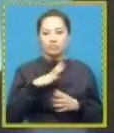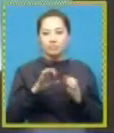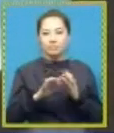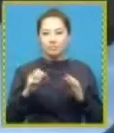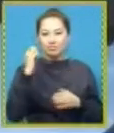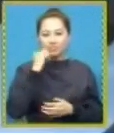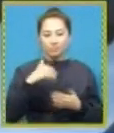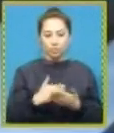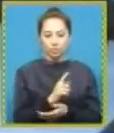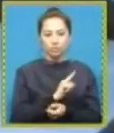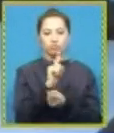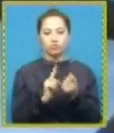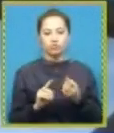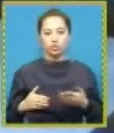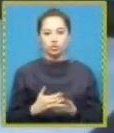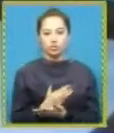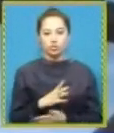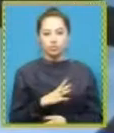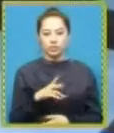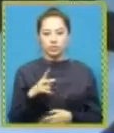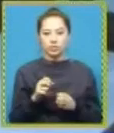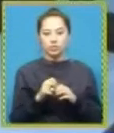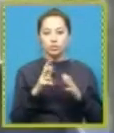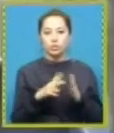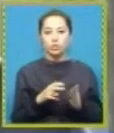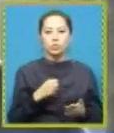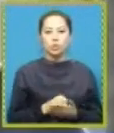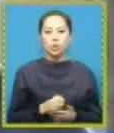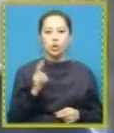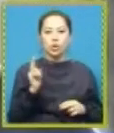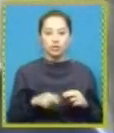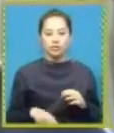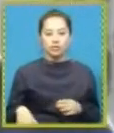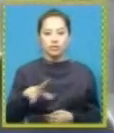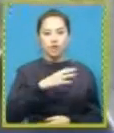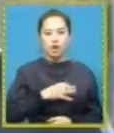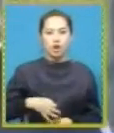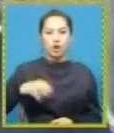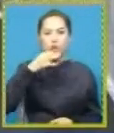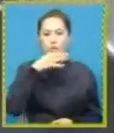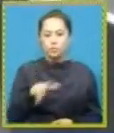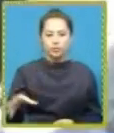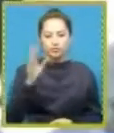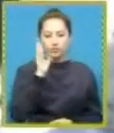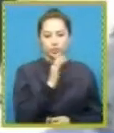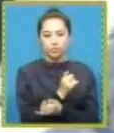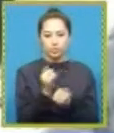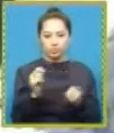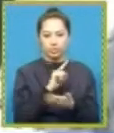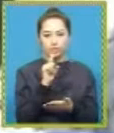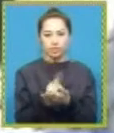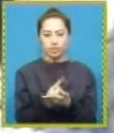жатыр. Жоспар бойынша 2018 жылдың соңына дейін аудандағы барлық елді мекендер үздіксіз ауыз